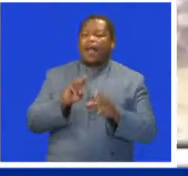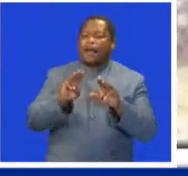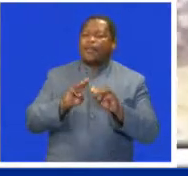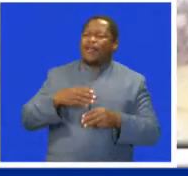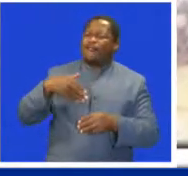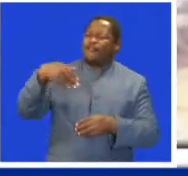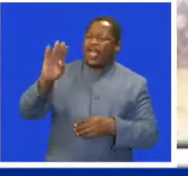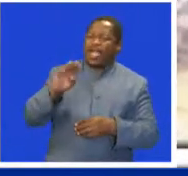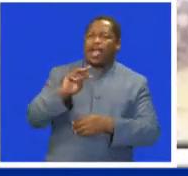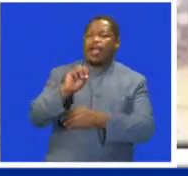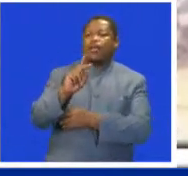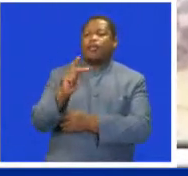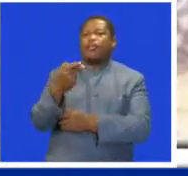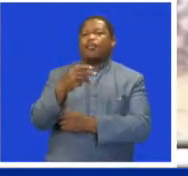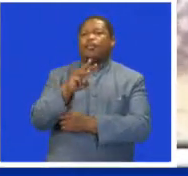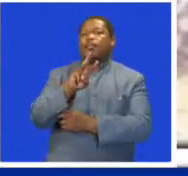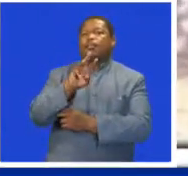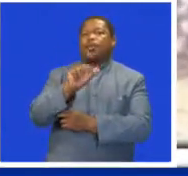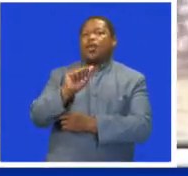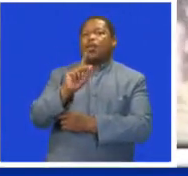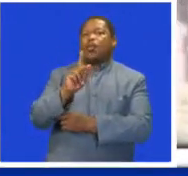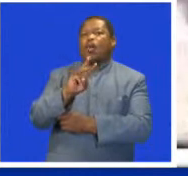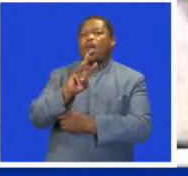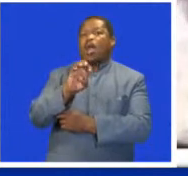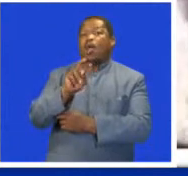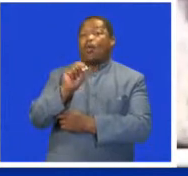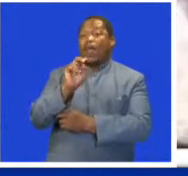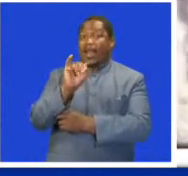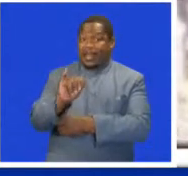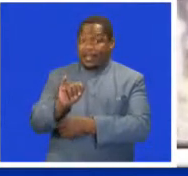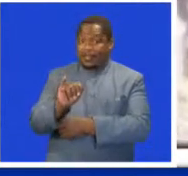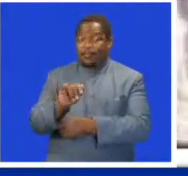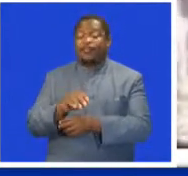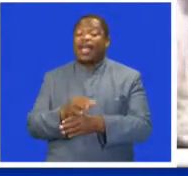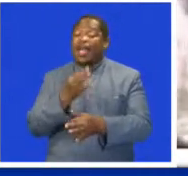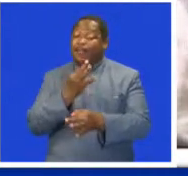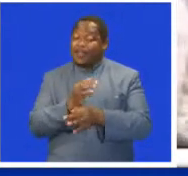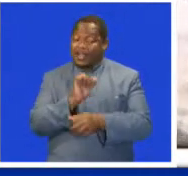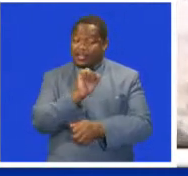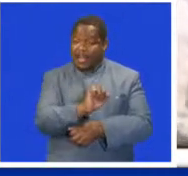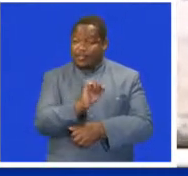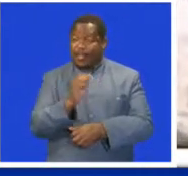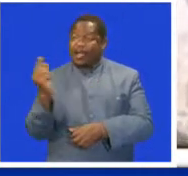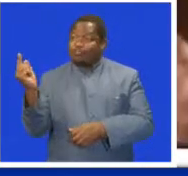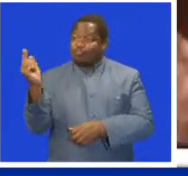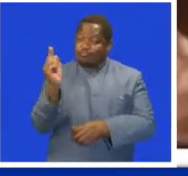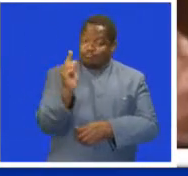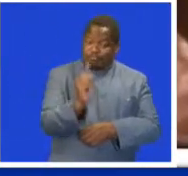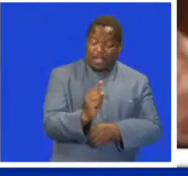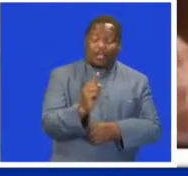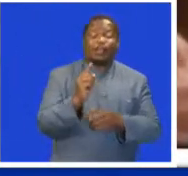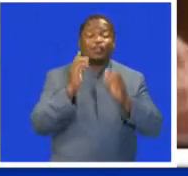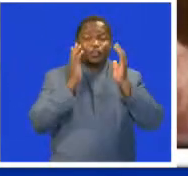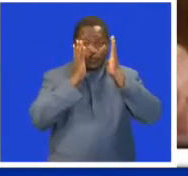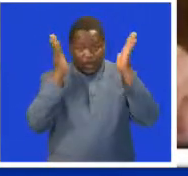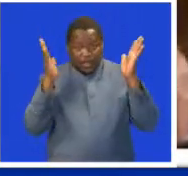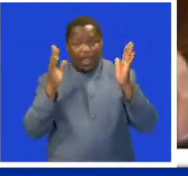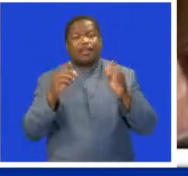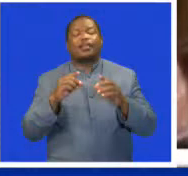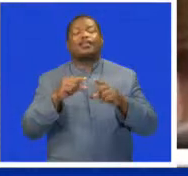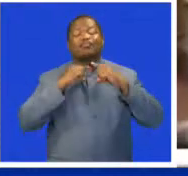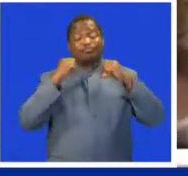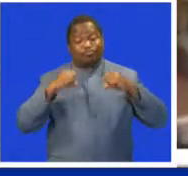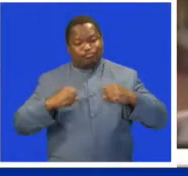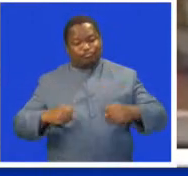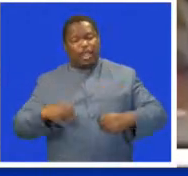Afrika uthi ke uyise wakhe wafika eSwatini angumuntu loshumayela livangeli umbonga ke kakhulu umzala wethu insuku ukuthenini